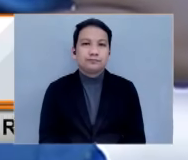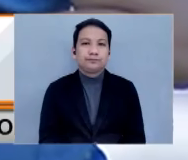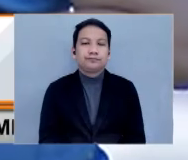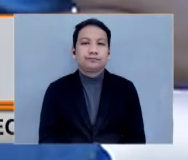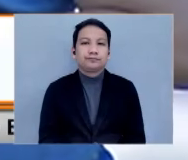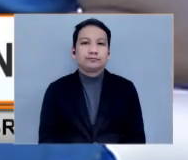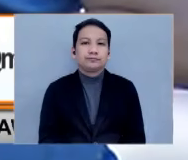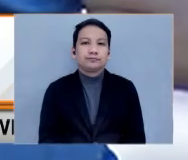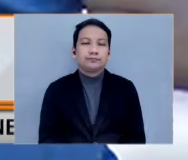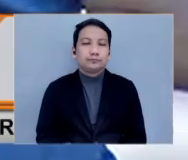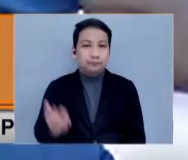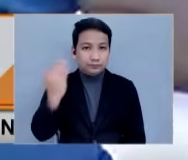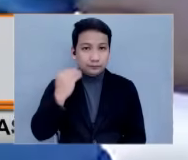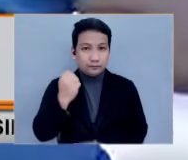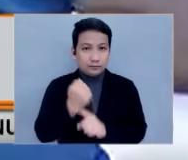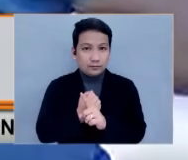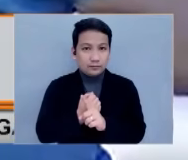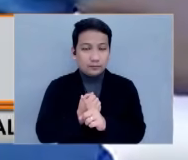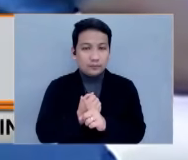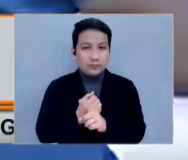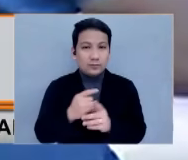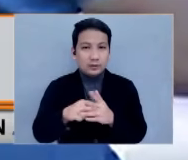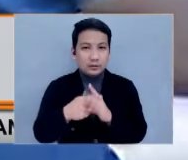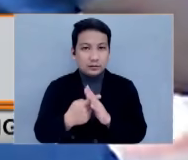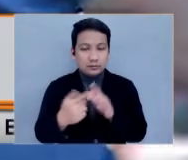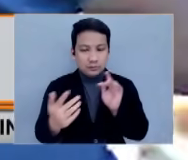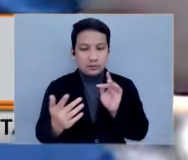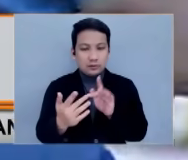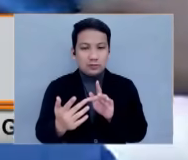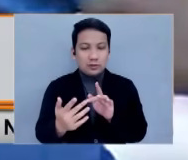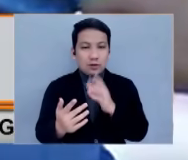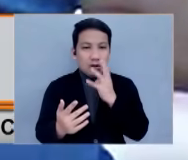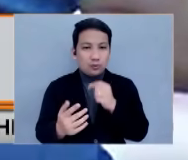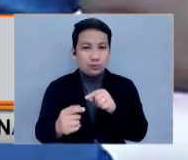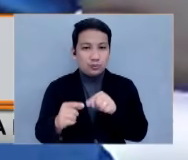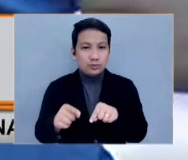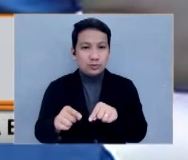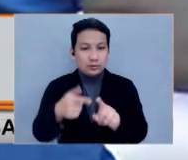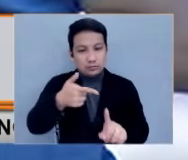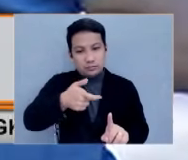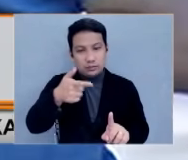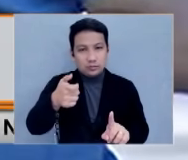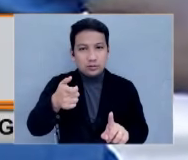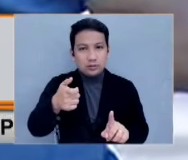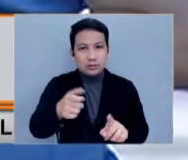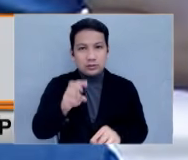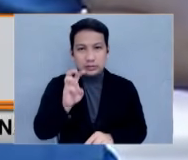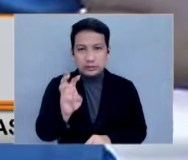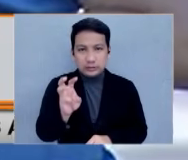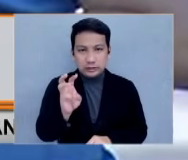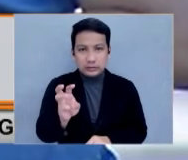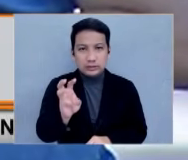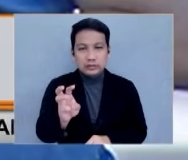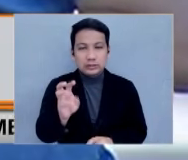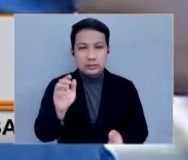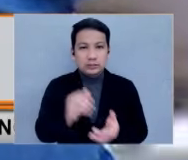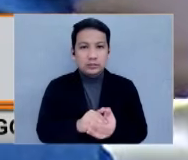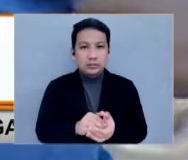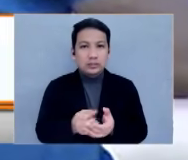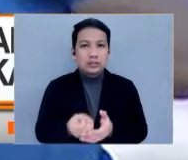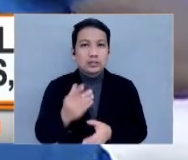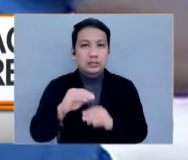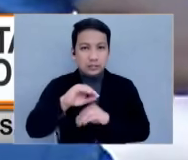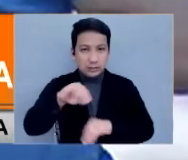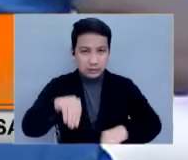Nitong Setyembre pa raw na mag-umpisang kontakin ng sinasabing mastermind sa krimen ng mga namaril, nasa 60,000 piso ang halagang kapalit sa kadepe na